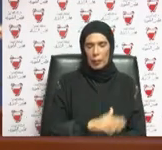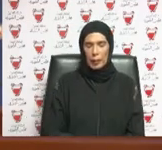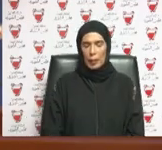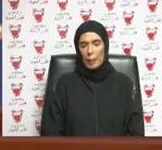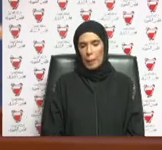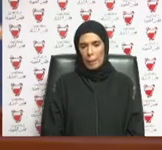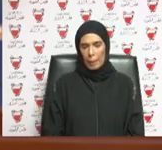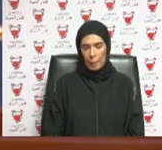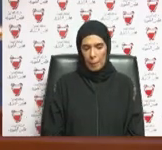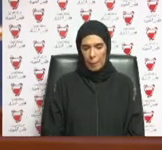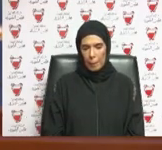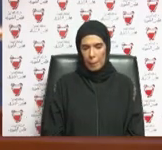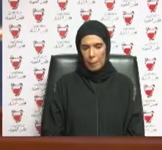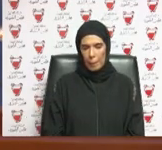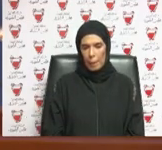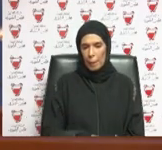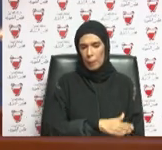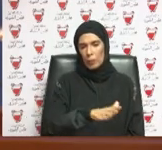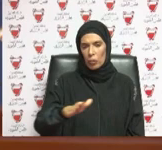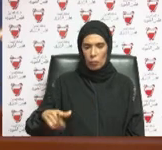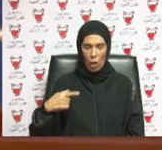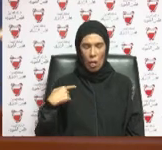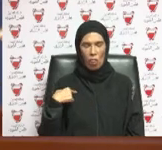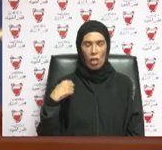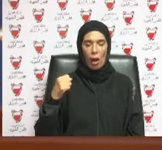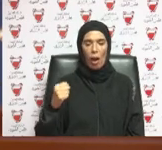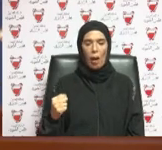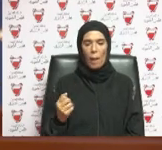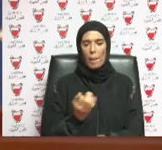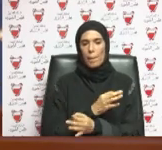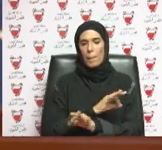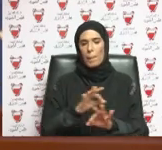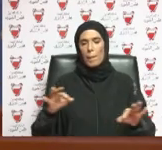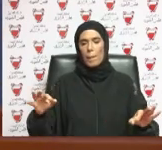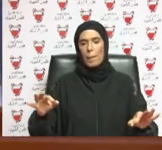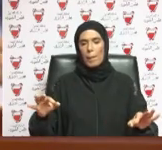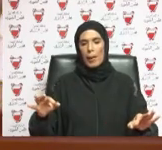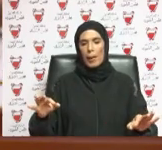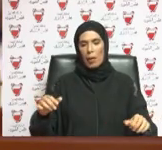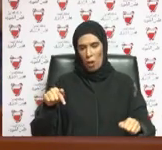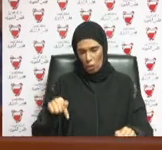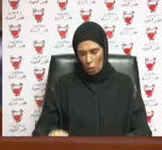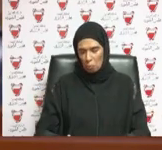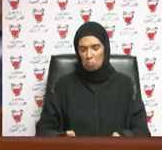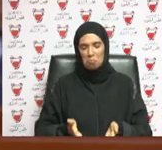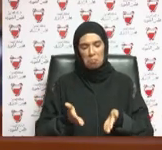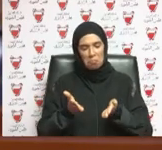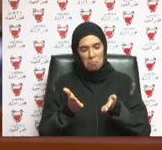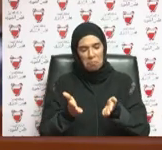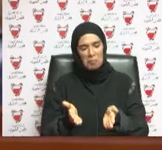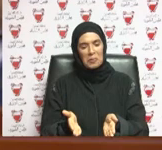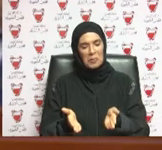الرئيس، نحن على ثقة تامة بأن هذه السفينة ستظل